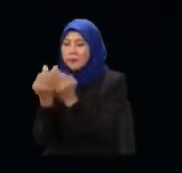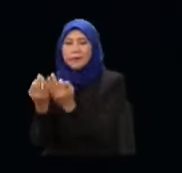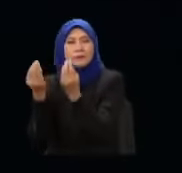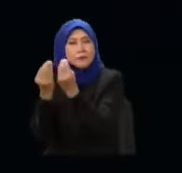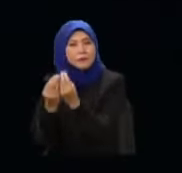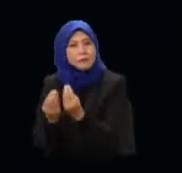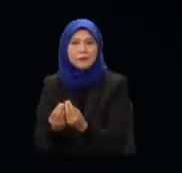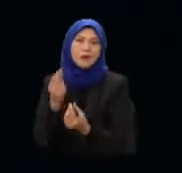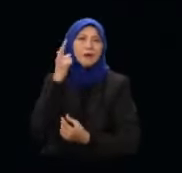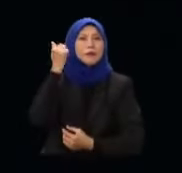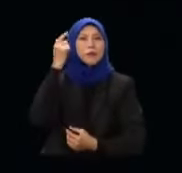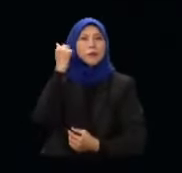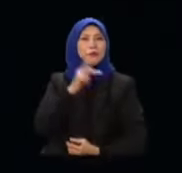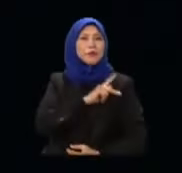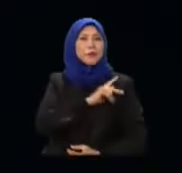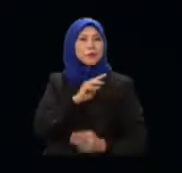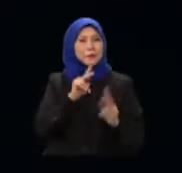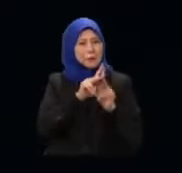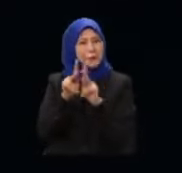itu